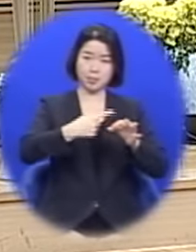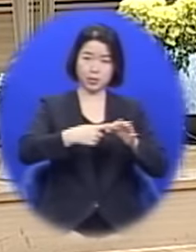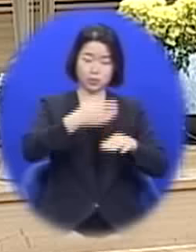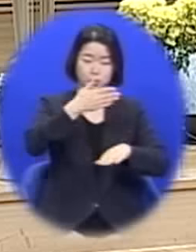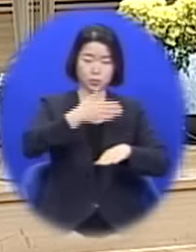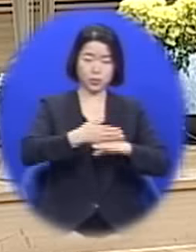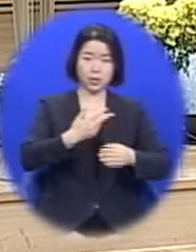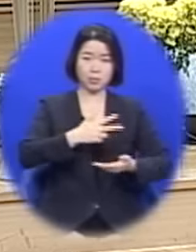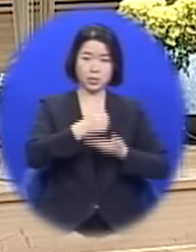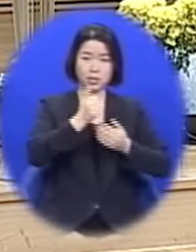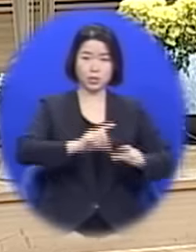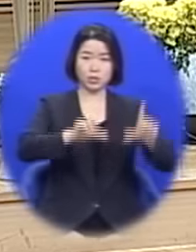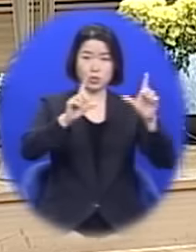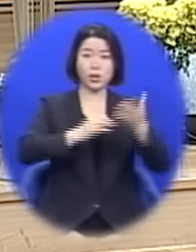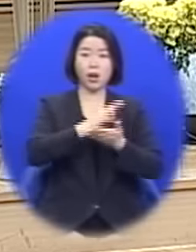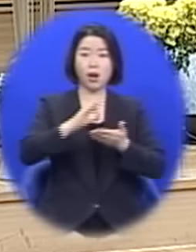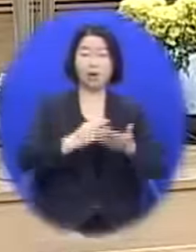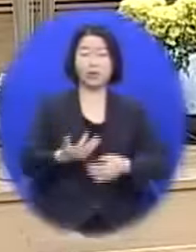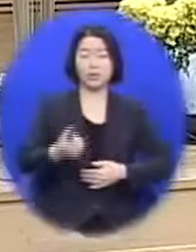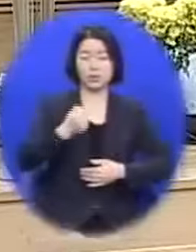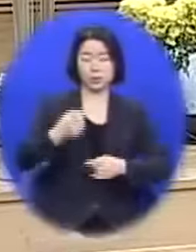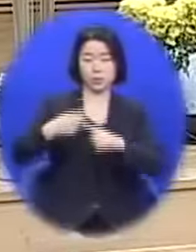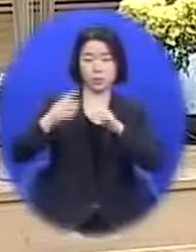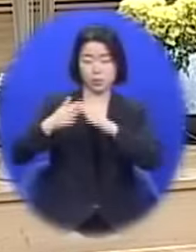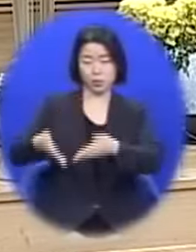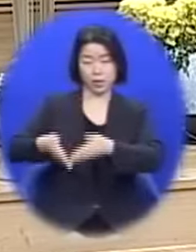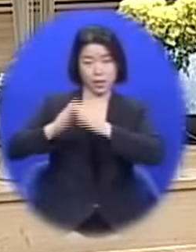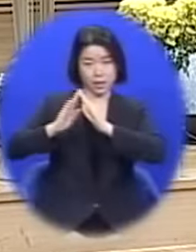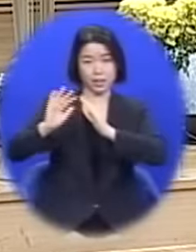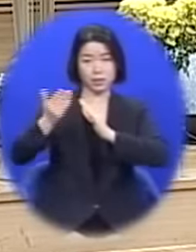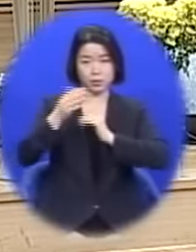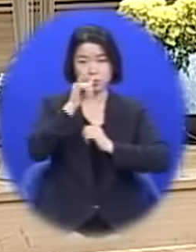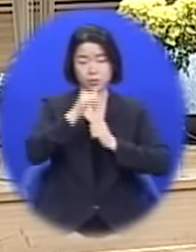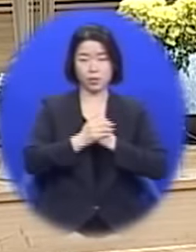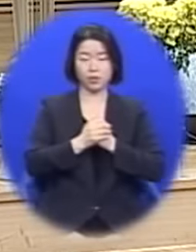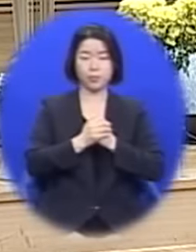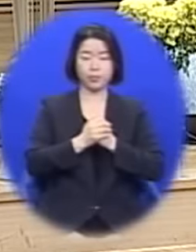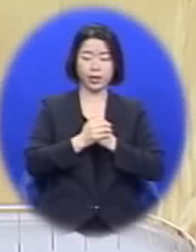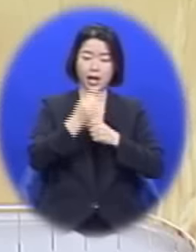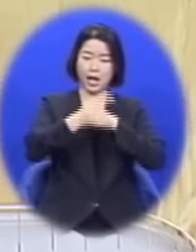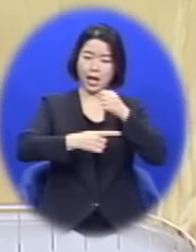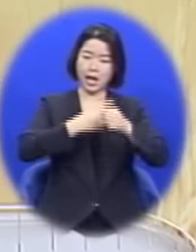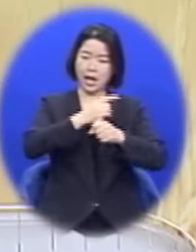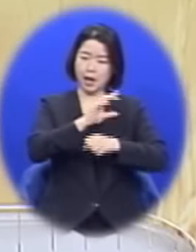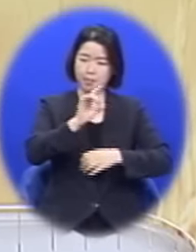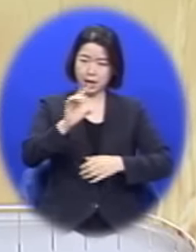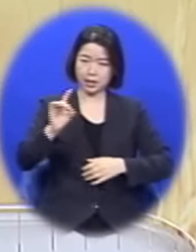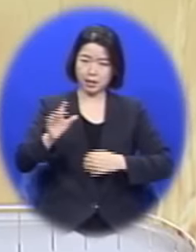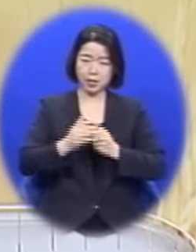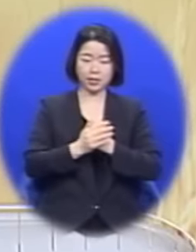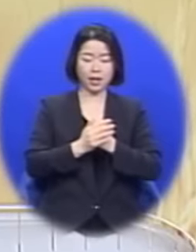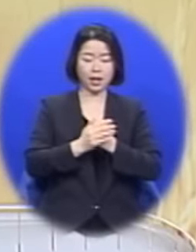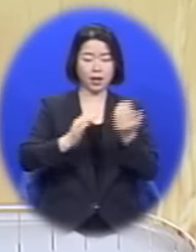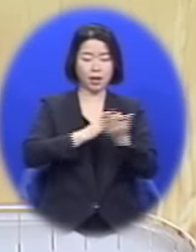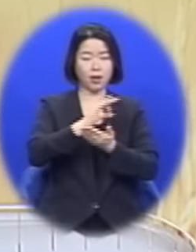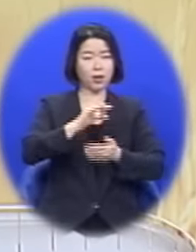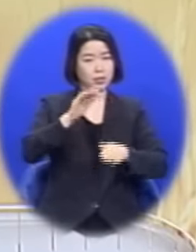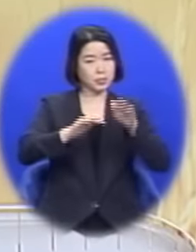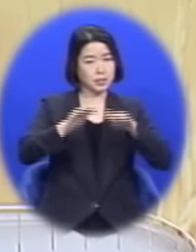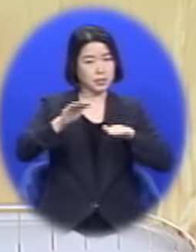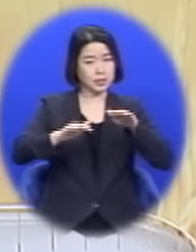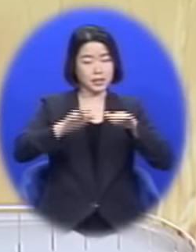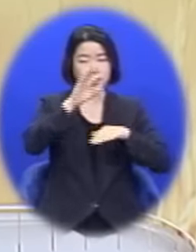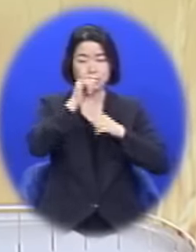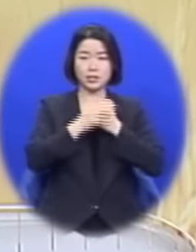일어나게 하셨습니다. 그러나 해마다 헌금은 조금씩 차이가 있습니다. 어느 해는 성도들이